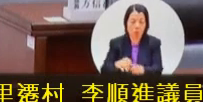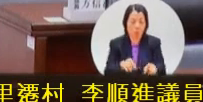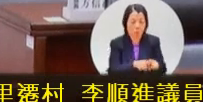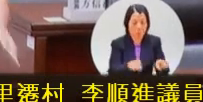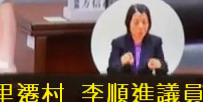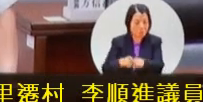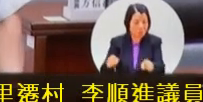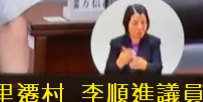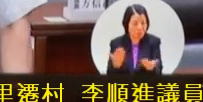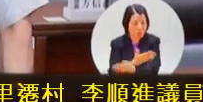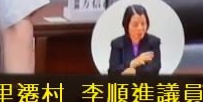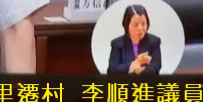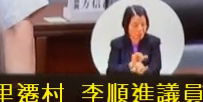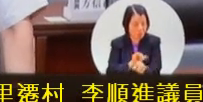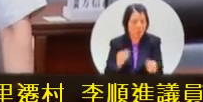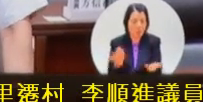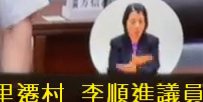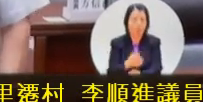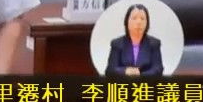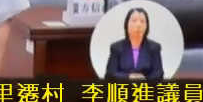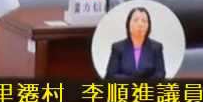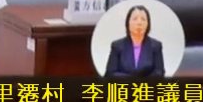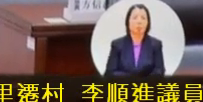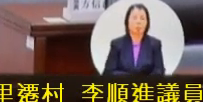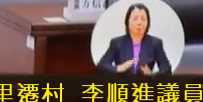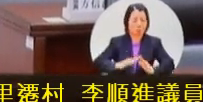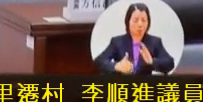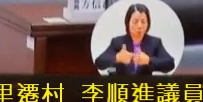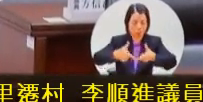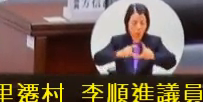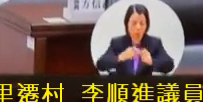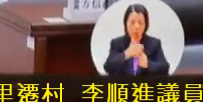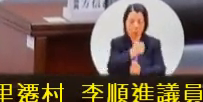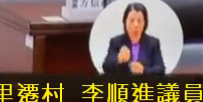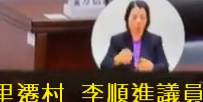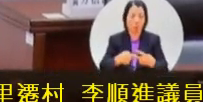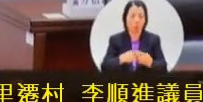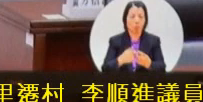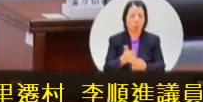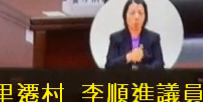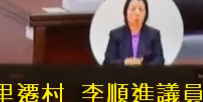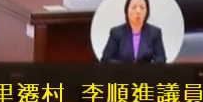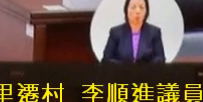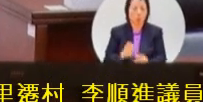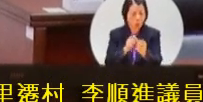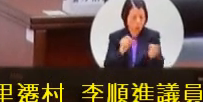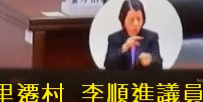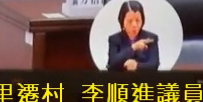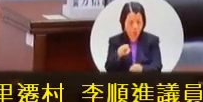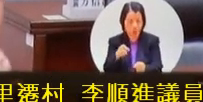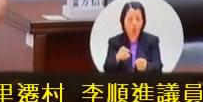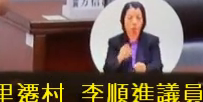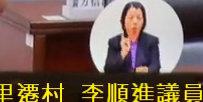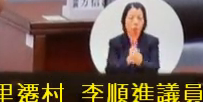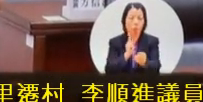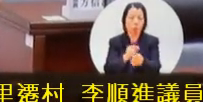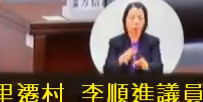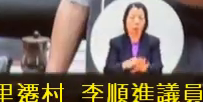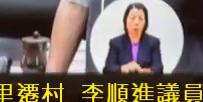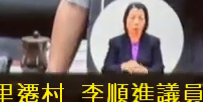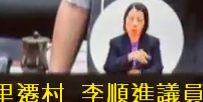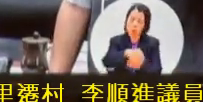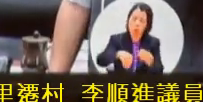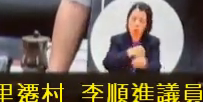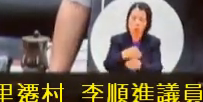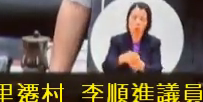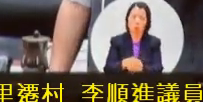政府讲的一 平换 一 平， 来市长答复，谢谢。 市长请答复。 谢谢李委哦，长远来看哦，这个新材料循环产业的趋势一